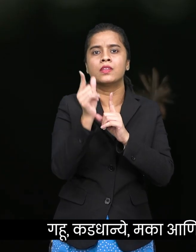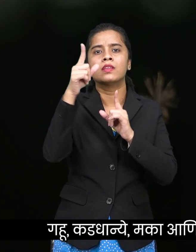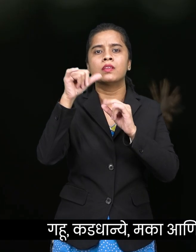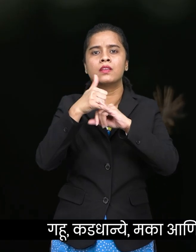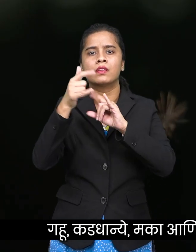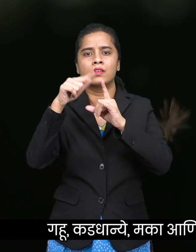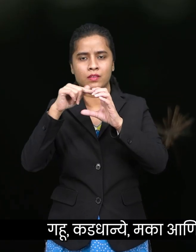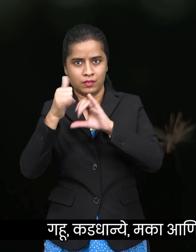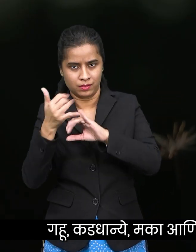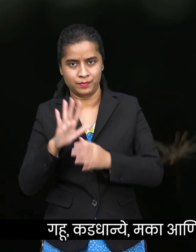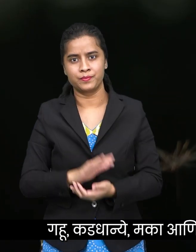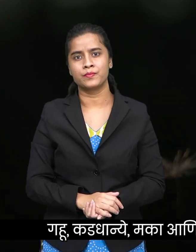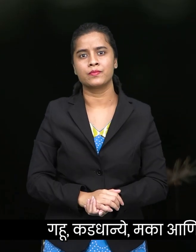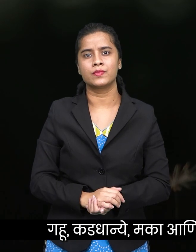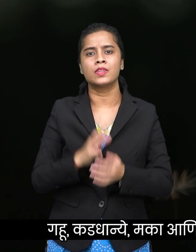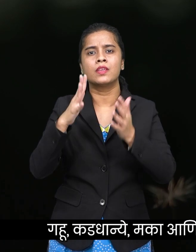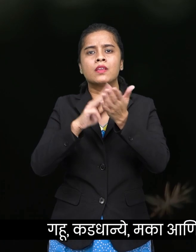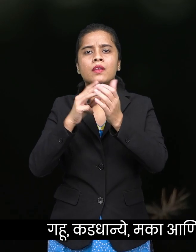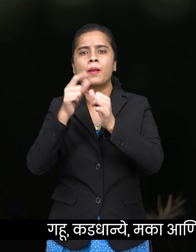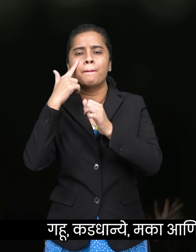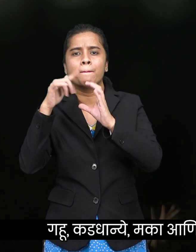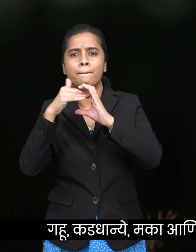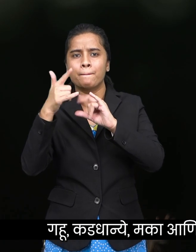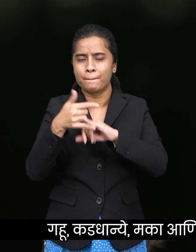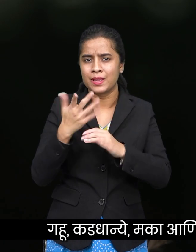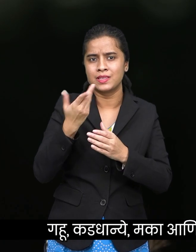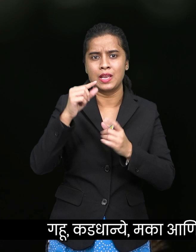धान्य यांसारख्या धान्यांची आयात आणि निर्यात